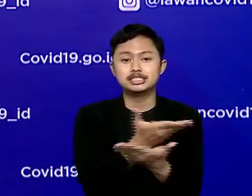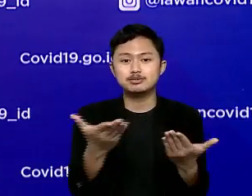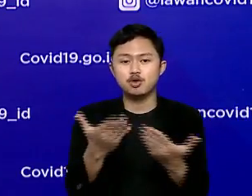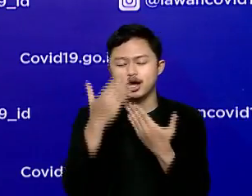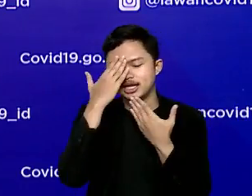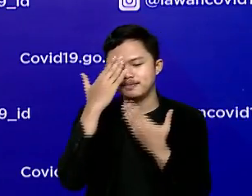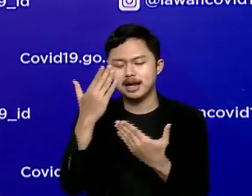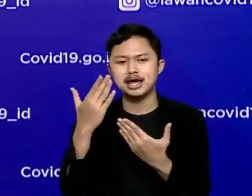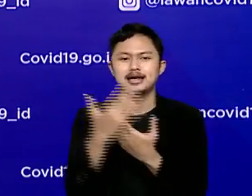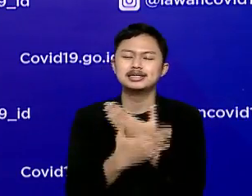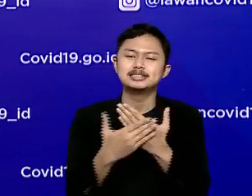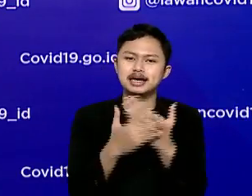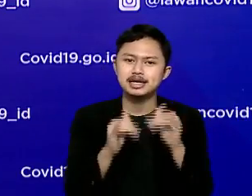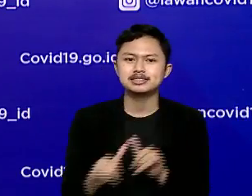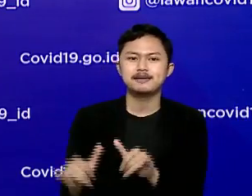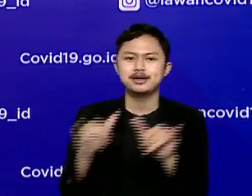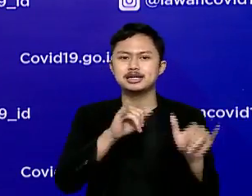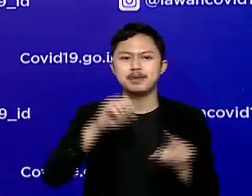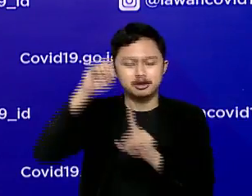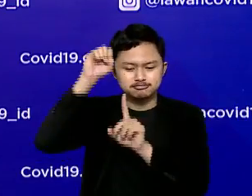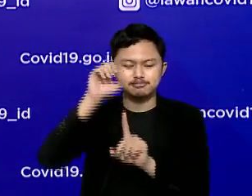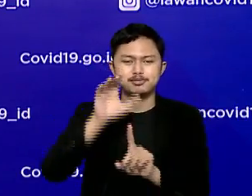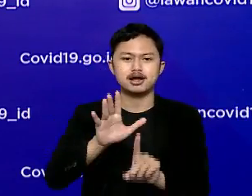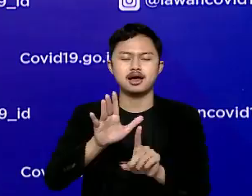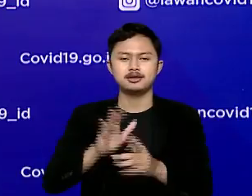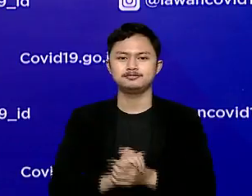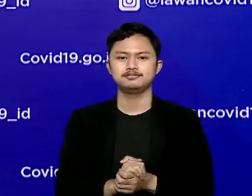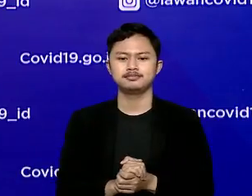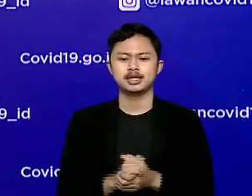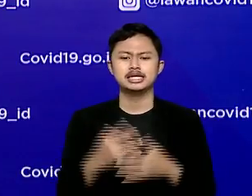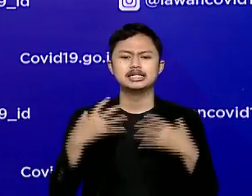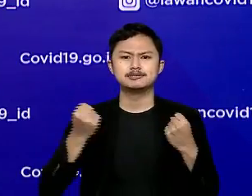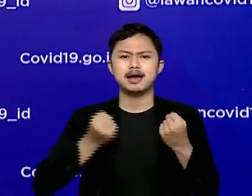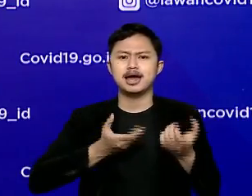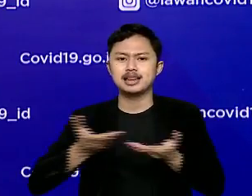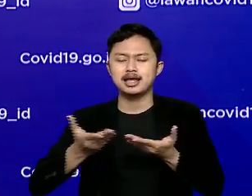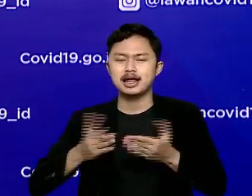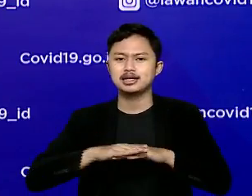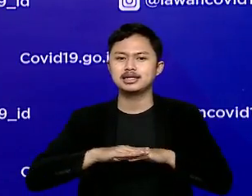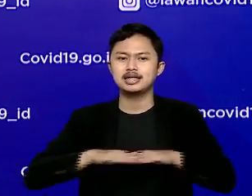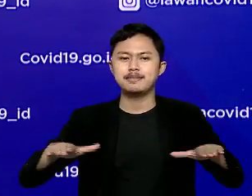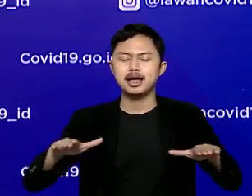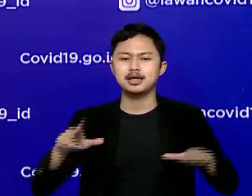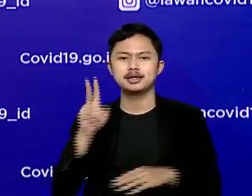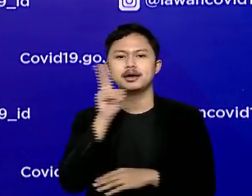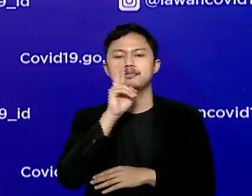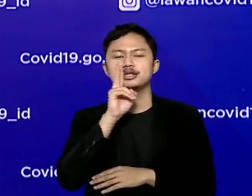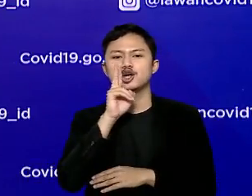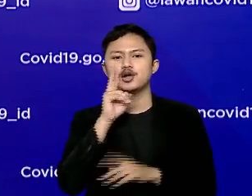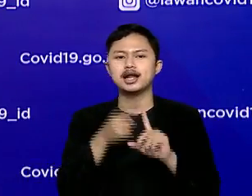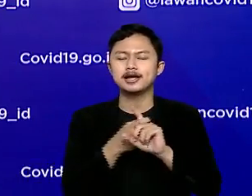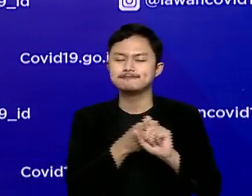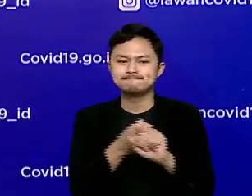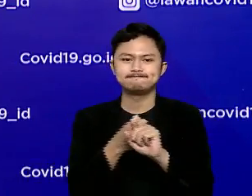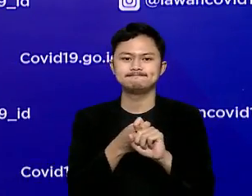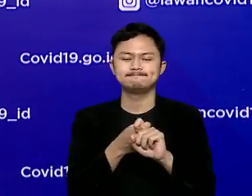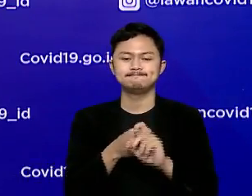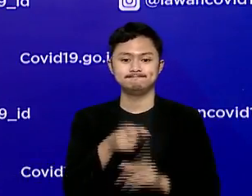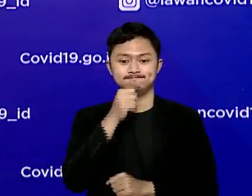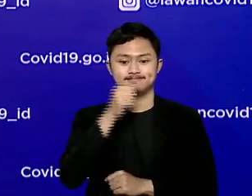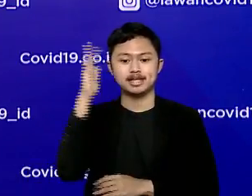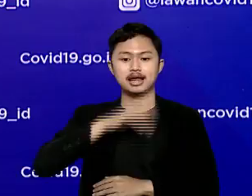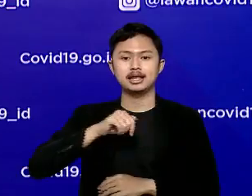seluruh kasih bagi sesama, dalam semangat pelayanan, damai, dan persaudaraan. Demikian konferensi